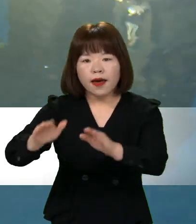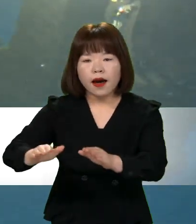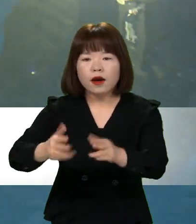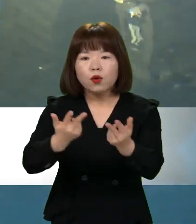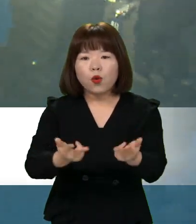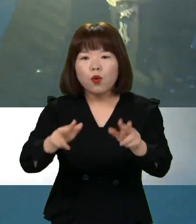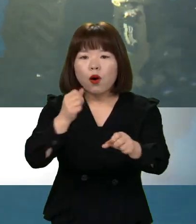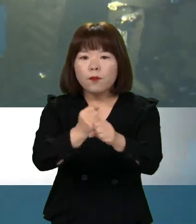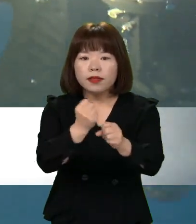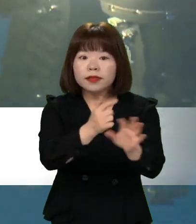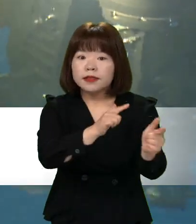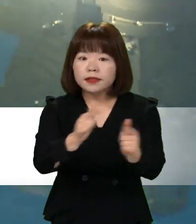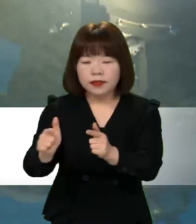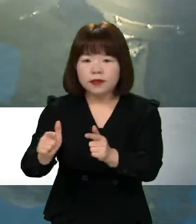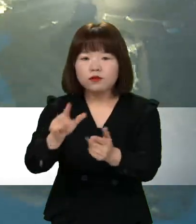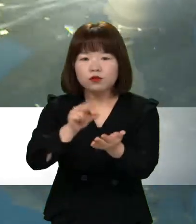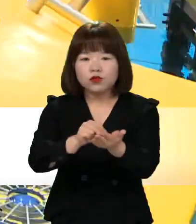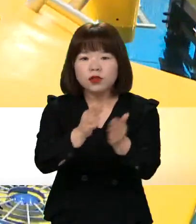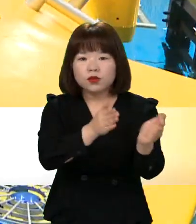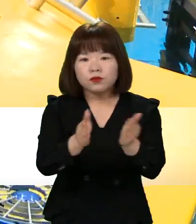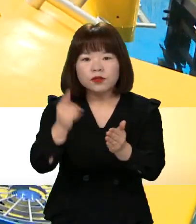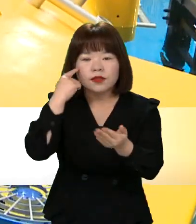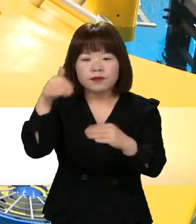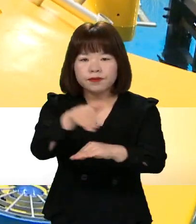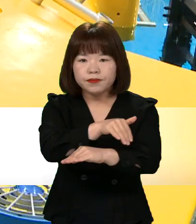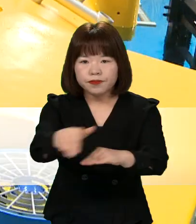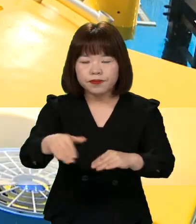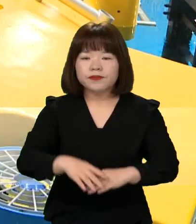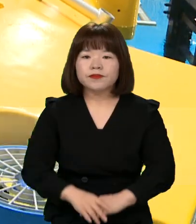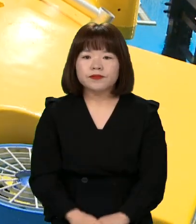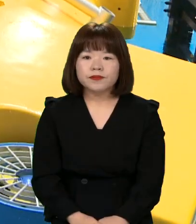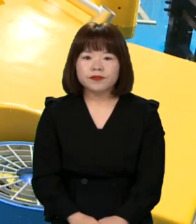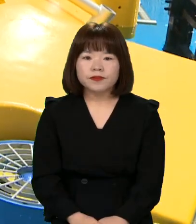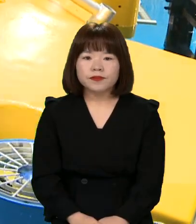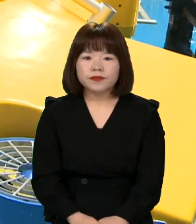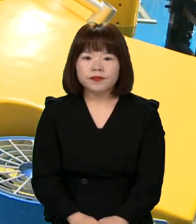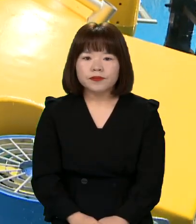국가 해양 생태공원 조성 등 현안에도 대응해 나갈 방침입니다 m